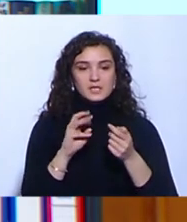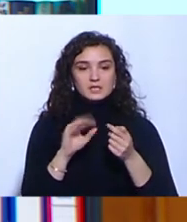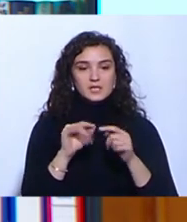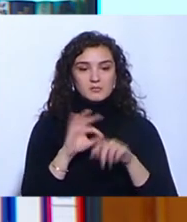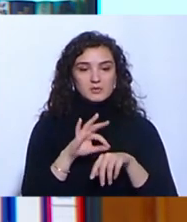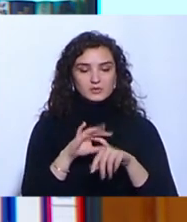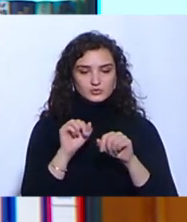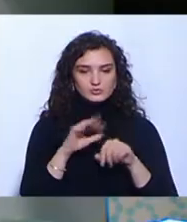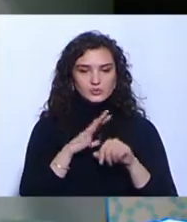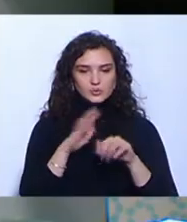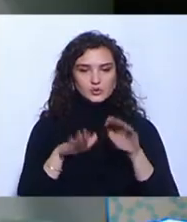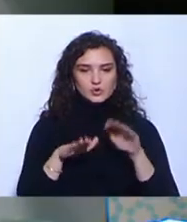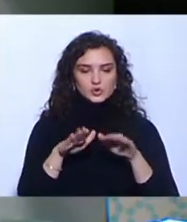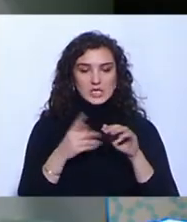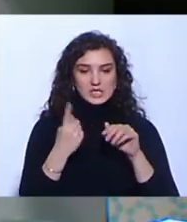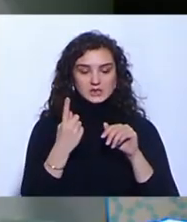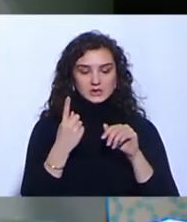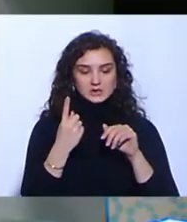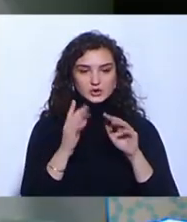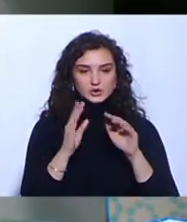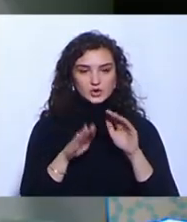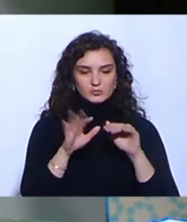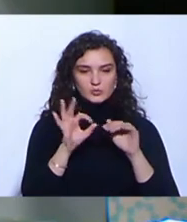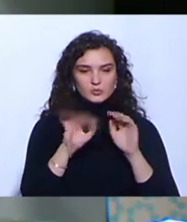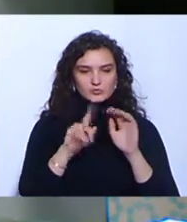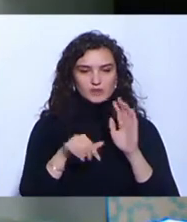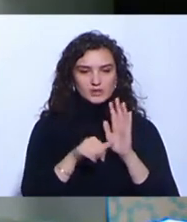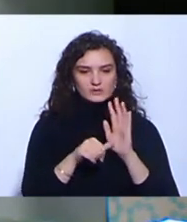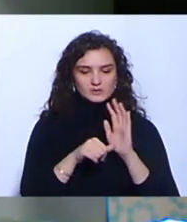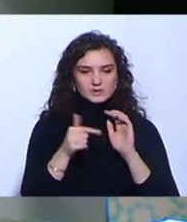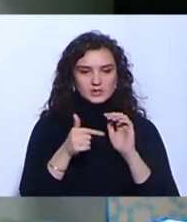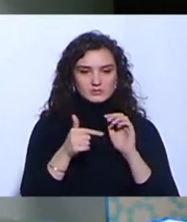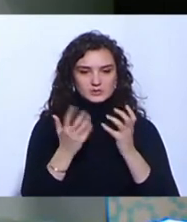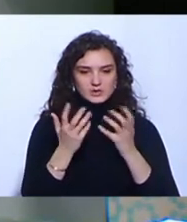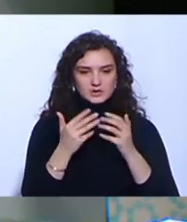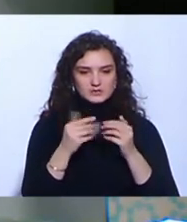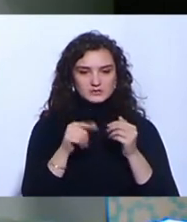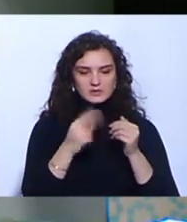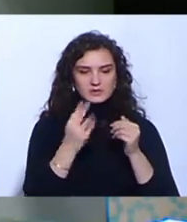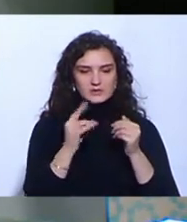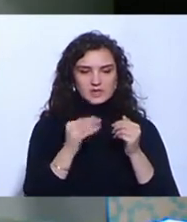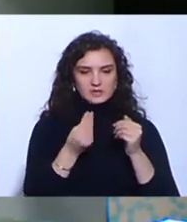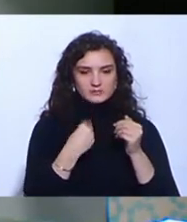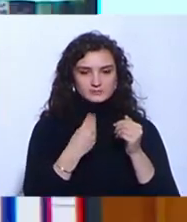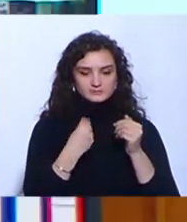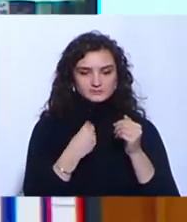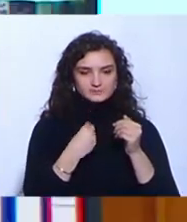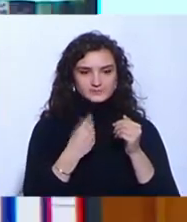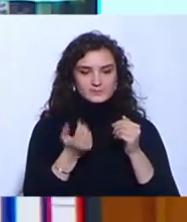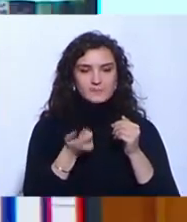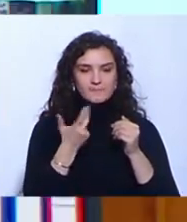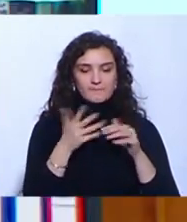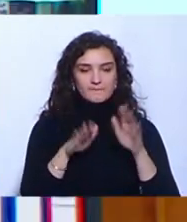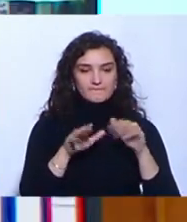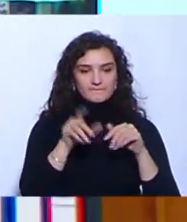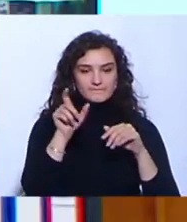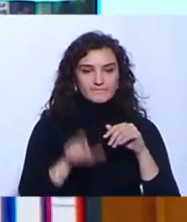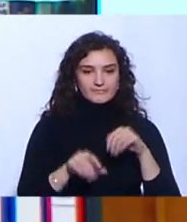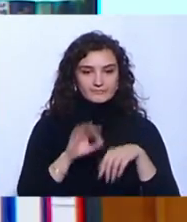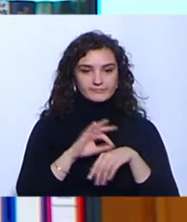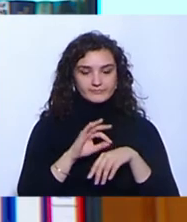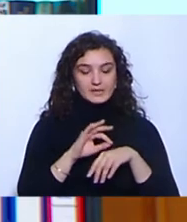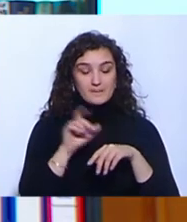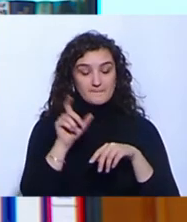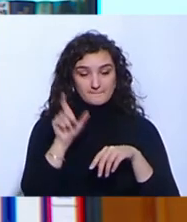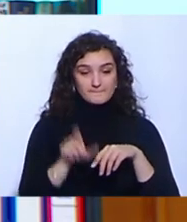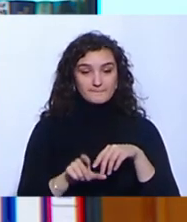იყოს კილოგრამ წონაზე 0,6 გრამის გადათვლა ცილისა, ანუ რამდენი კილოგრამის არის